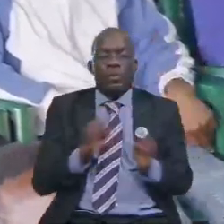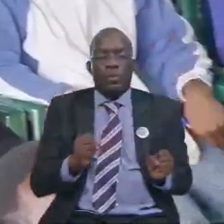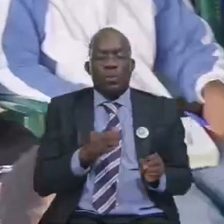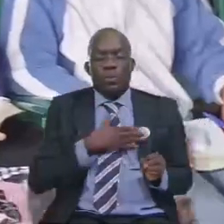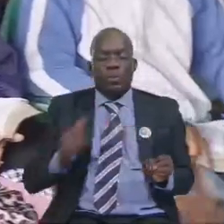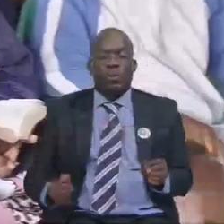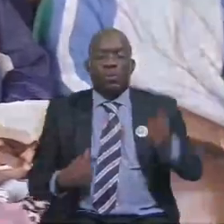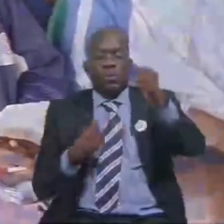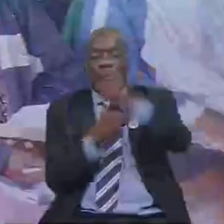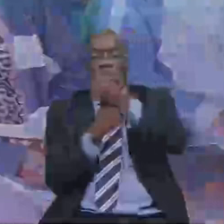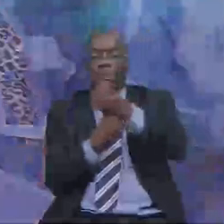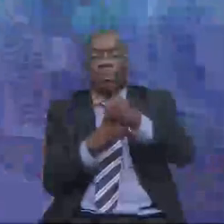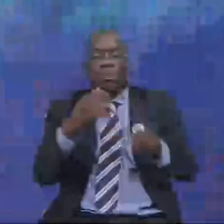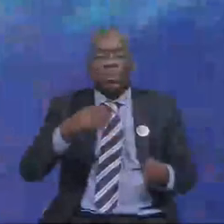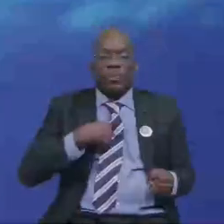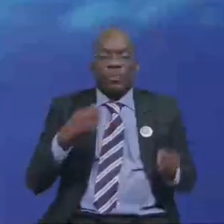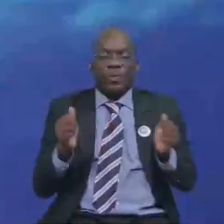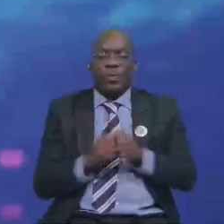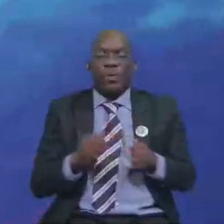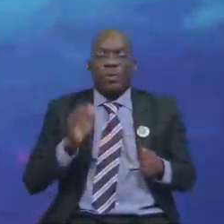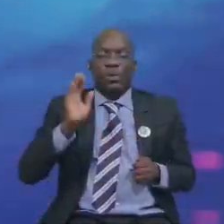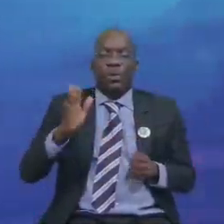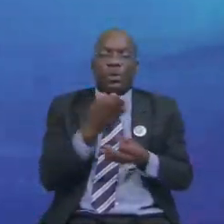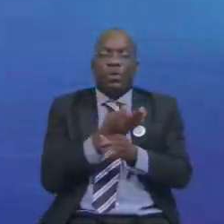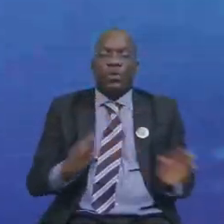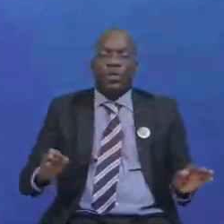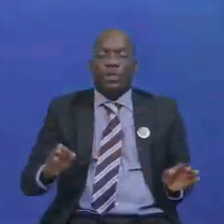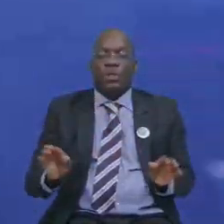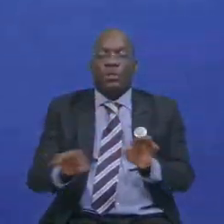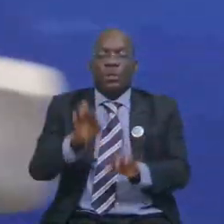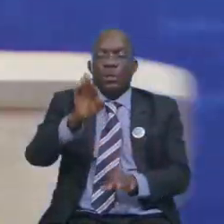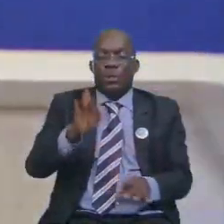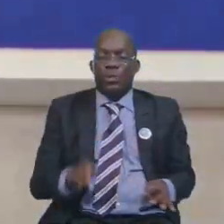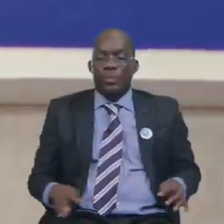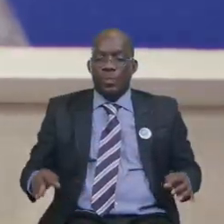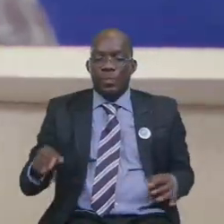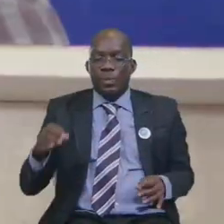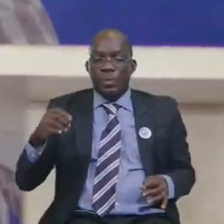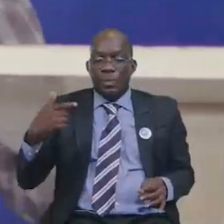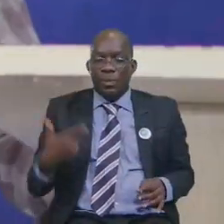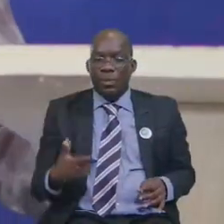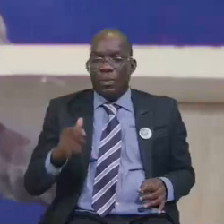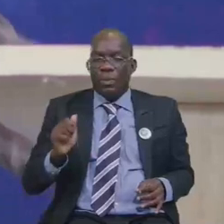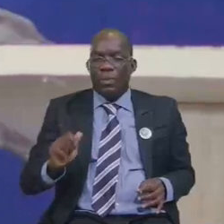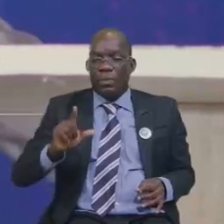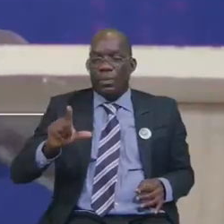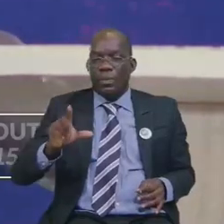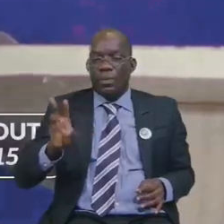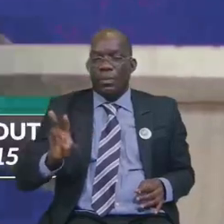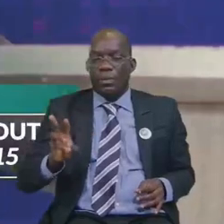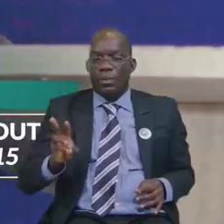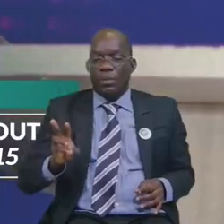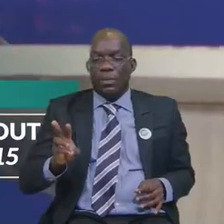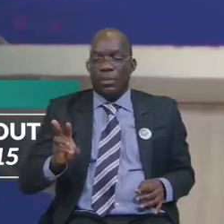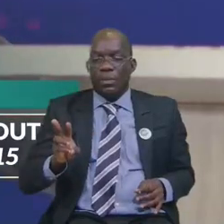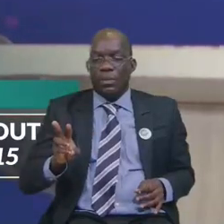bonne volonté me soutienne en Galates au chapitre 6 lisons le